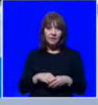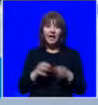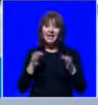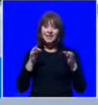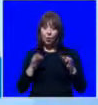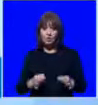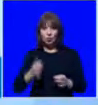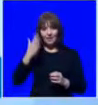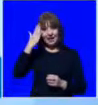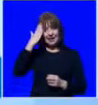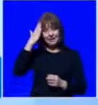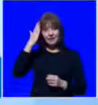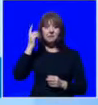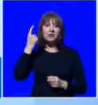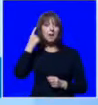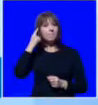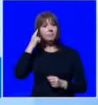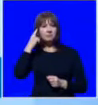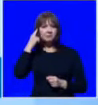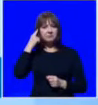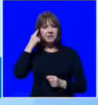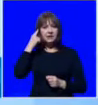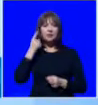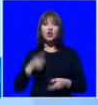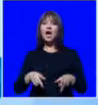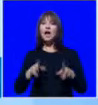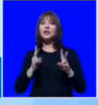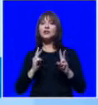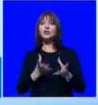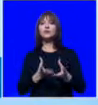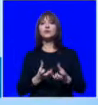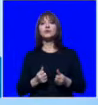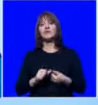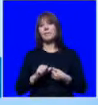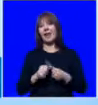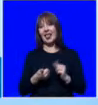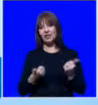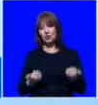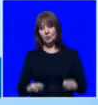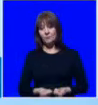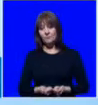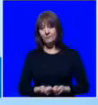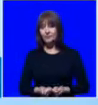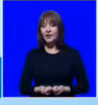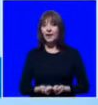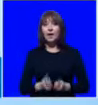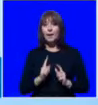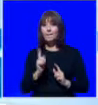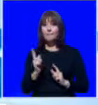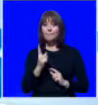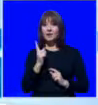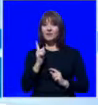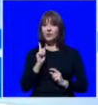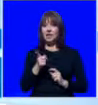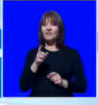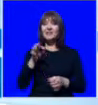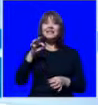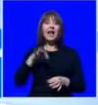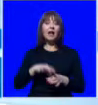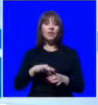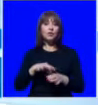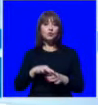установи истината, мисля, че решението ще се вземе лесно най-накрая. Първо трябва да се гласува създаването на тази